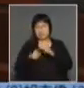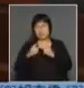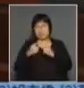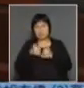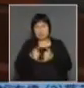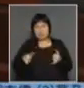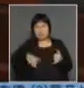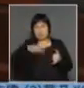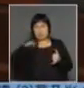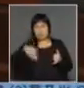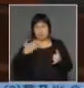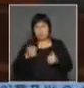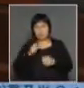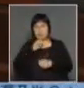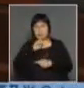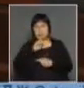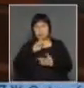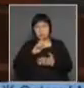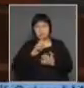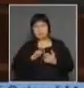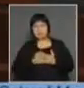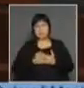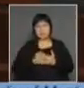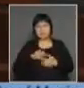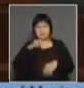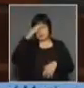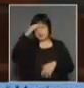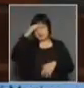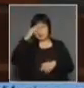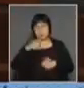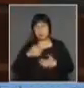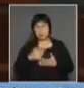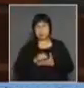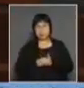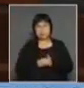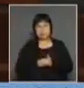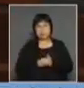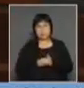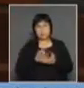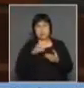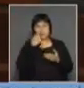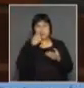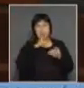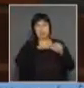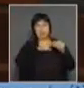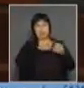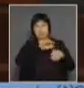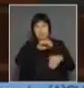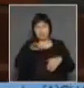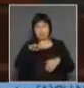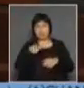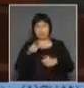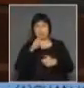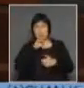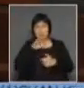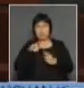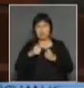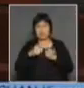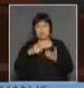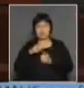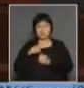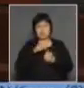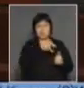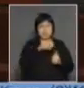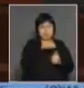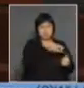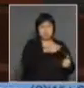係好不安嘅當值警官，一個 frustrated police officer 嚇。話俾佢知咧，因為啲人手要抽調曬去做反佔